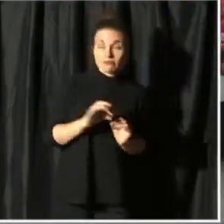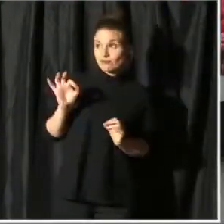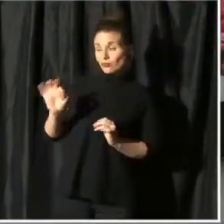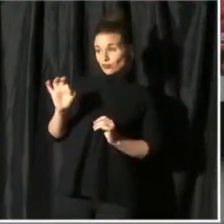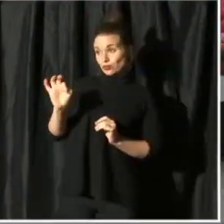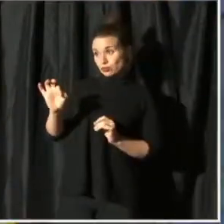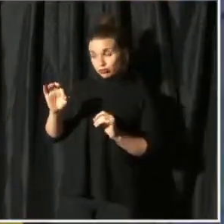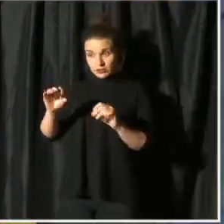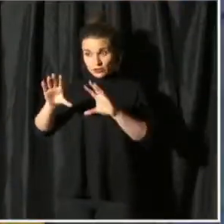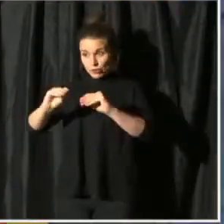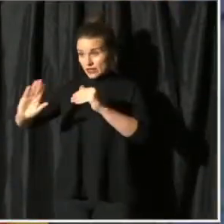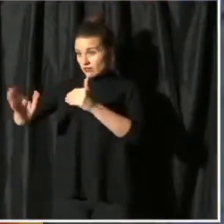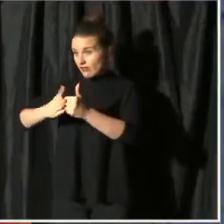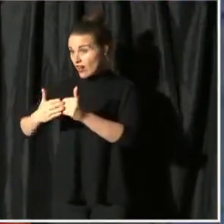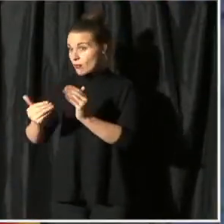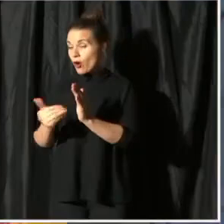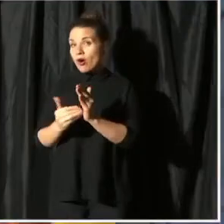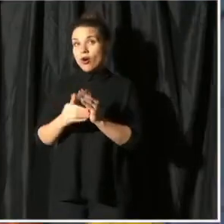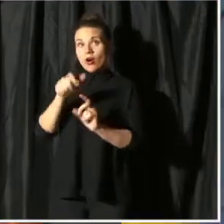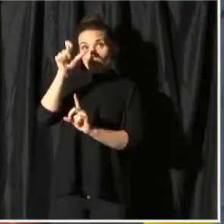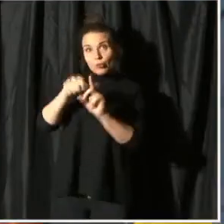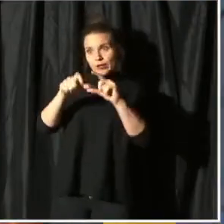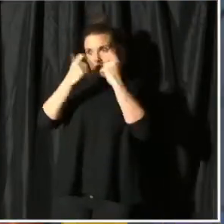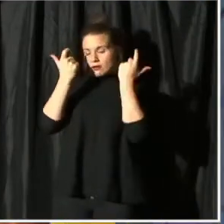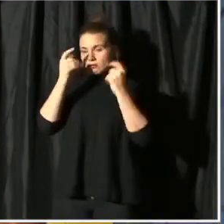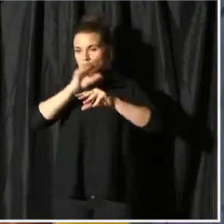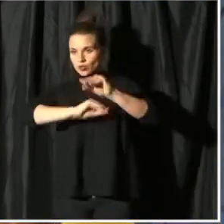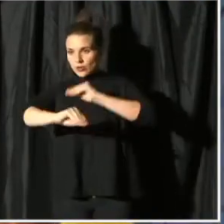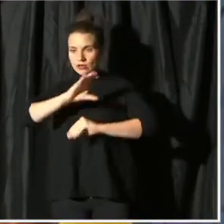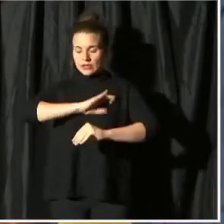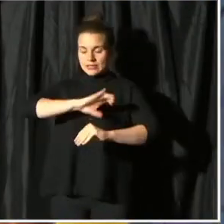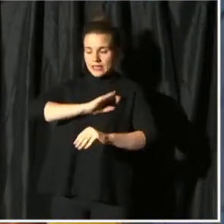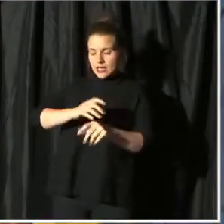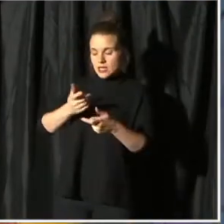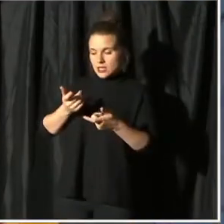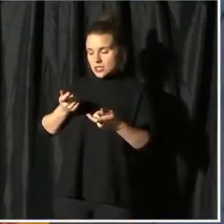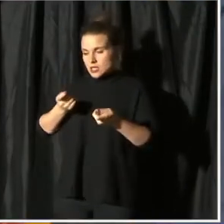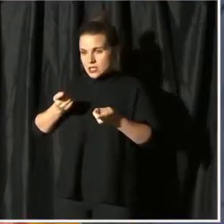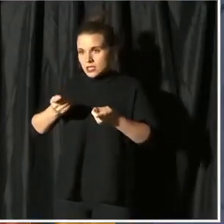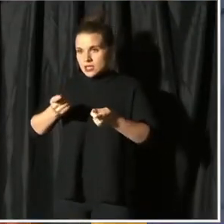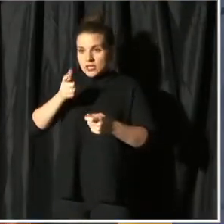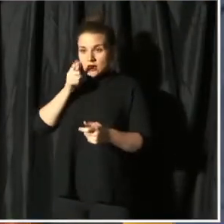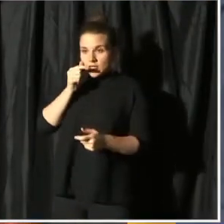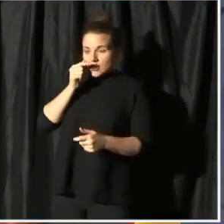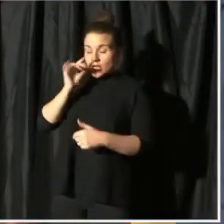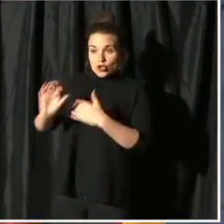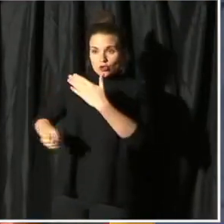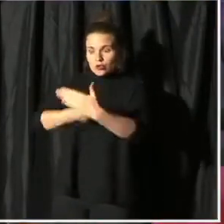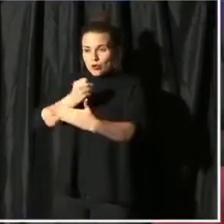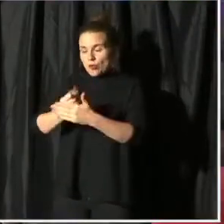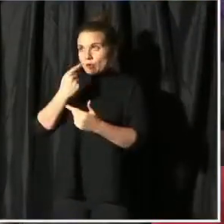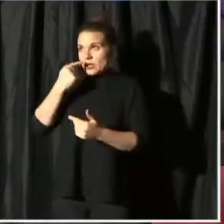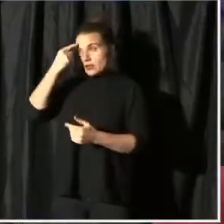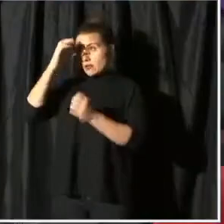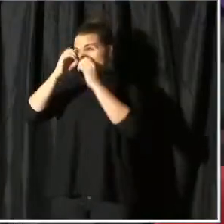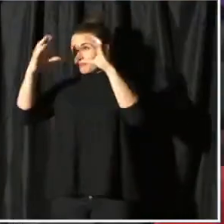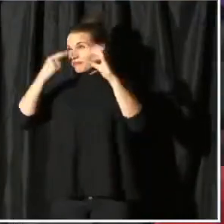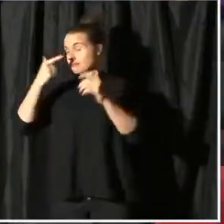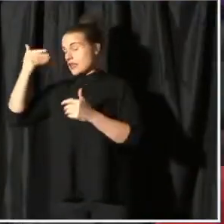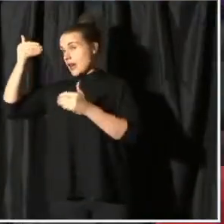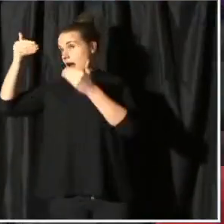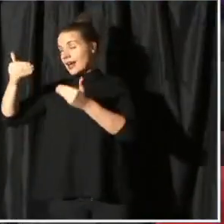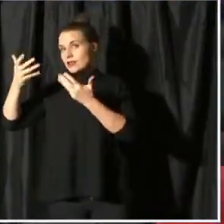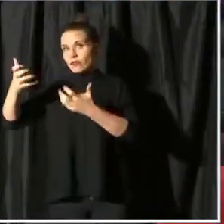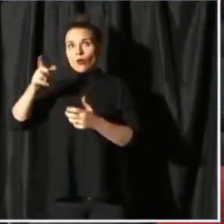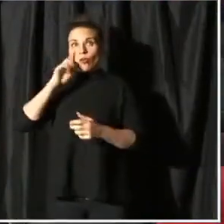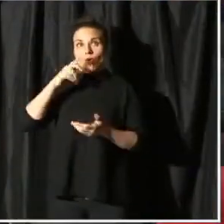de lits toujours il ya toujours des soignants qui y voient qu'ils tentent de tenir mais qui pense arrêter qui essaie de se battre mais on ne peut pas lutter contre un épuisement